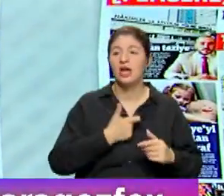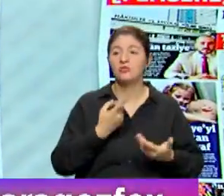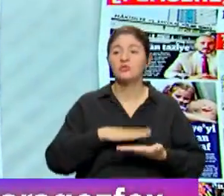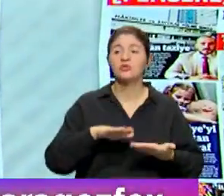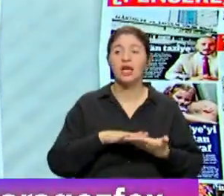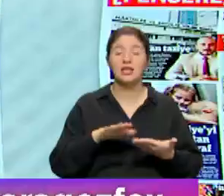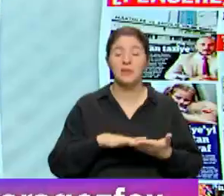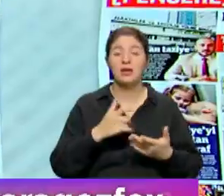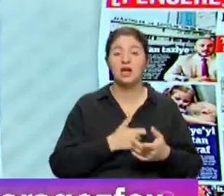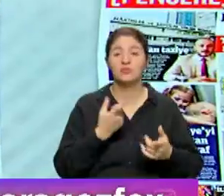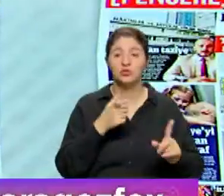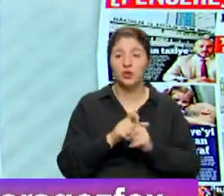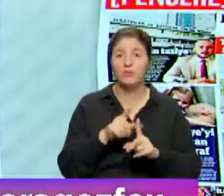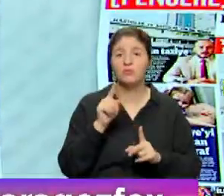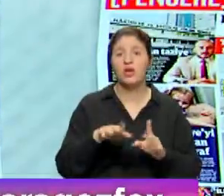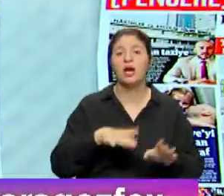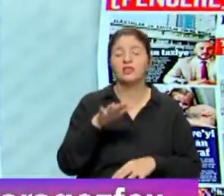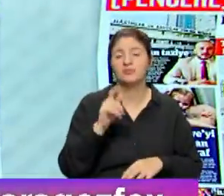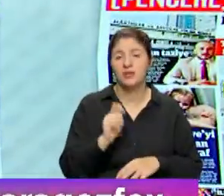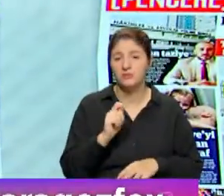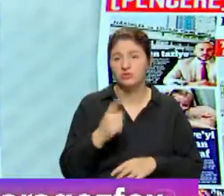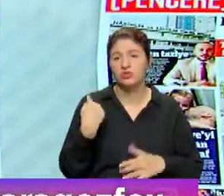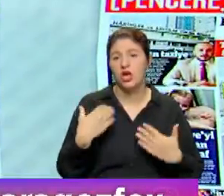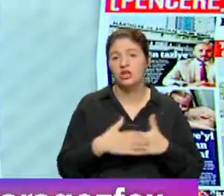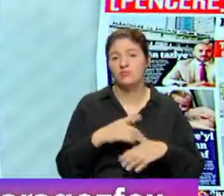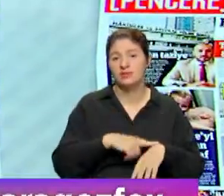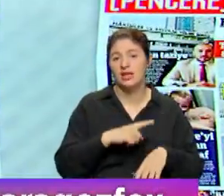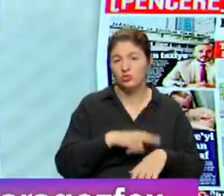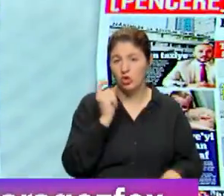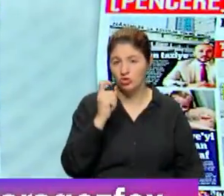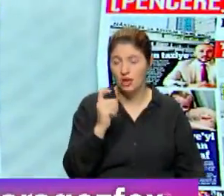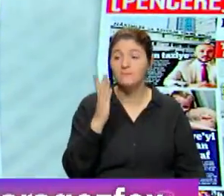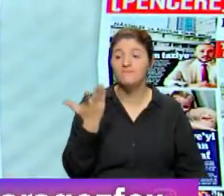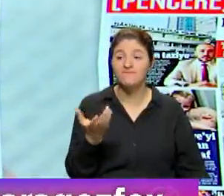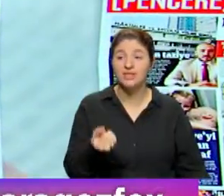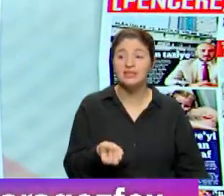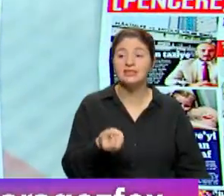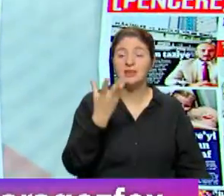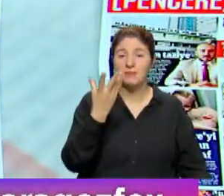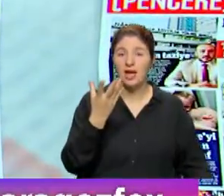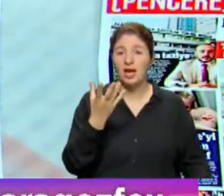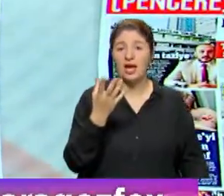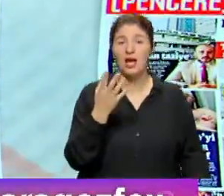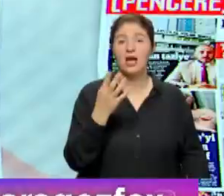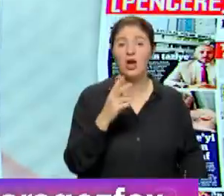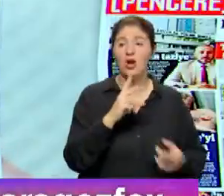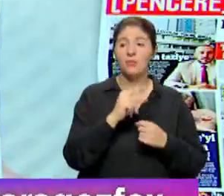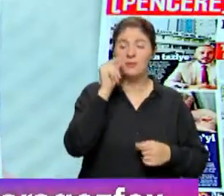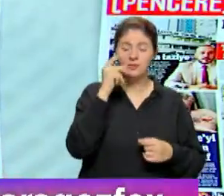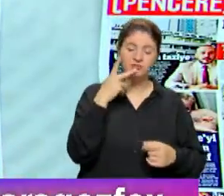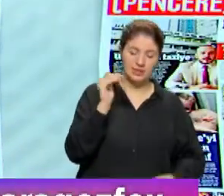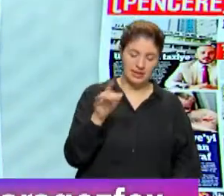bir düzenleme yasal bir koruma bu hamleyi attı dün akşam saat 21'de ve sabahında Ömer Çelik'ten